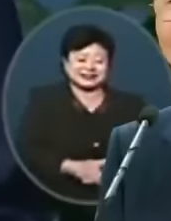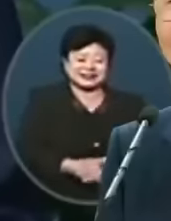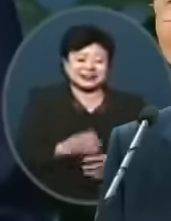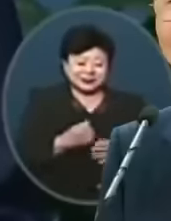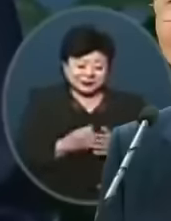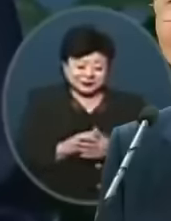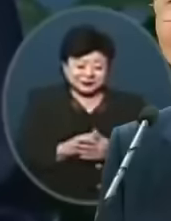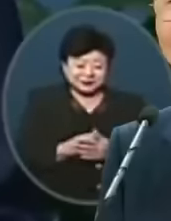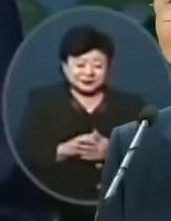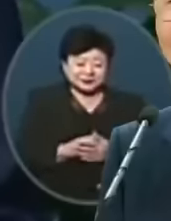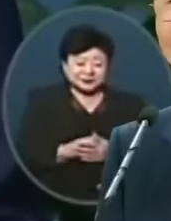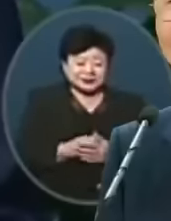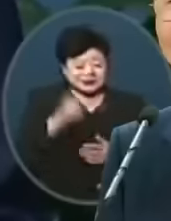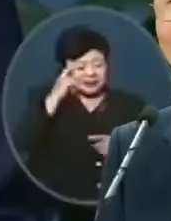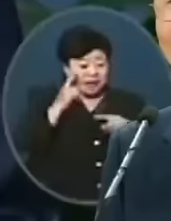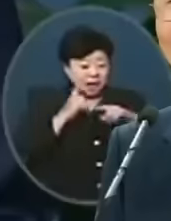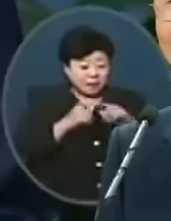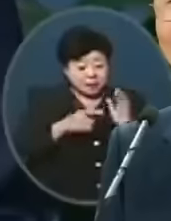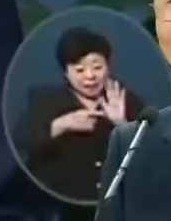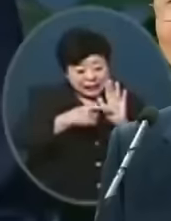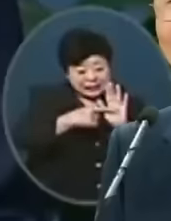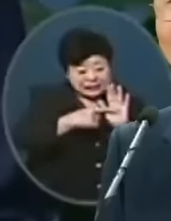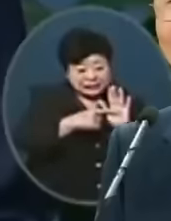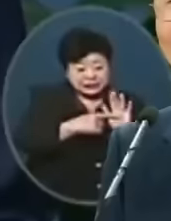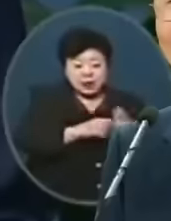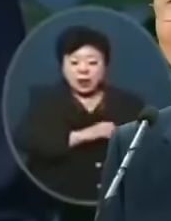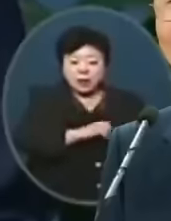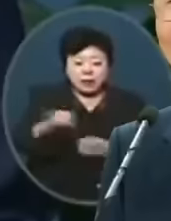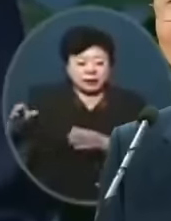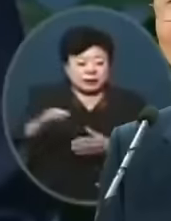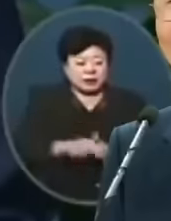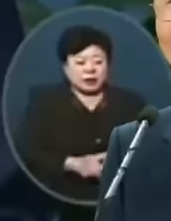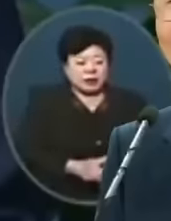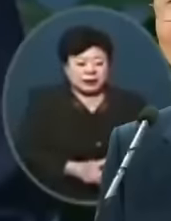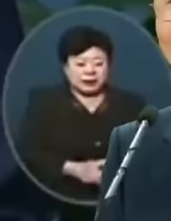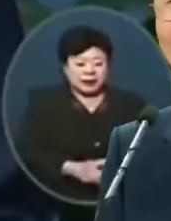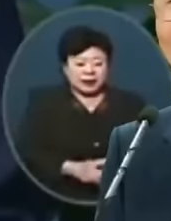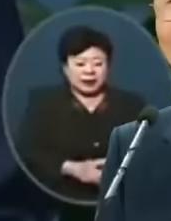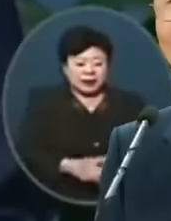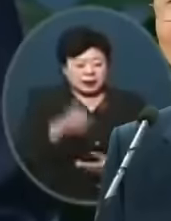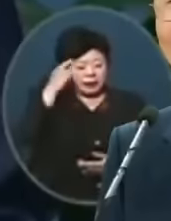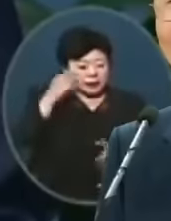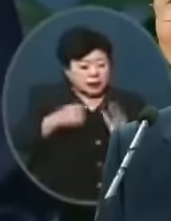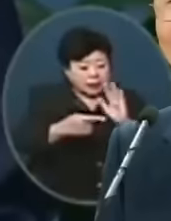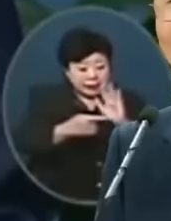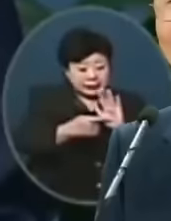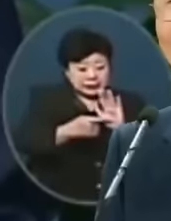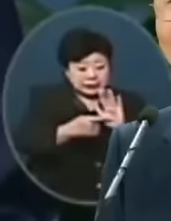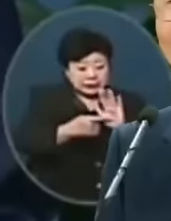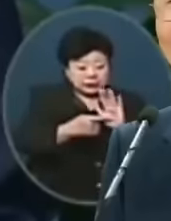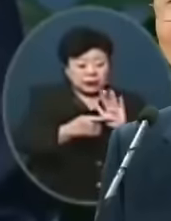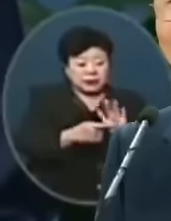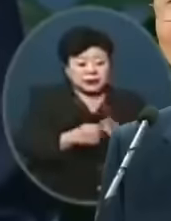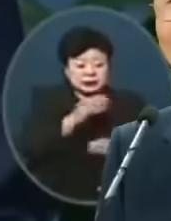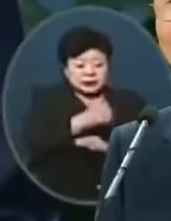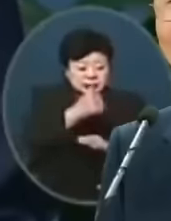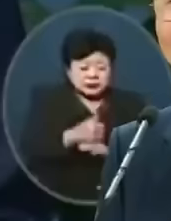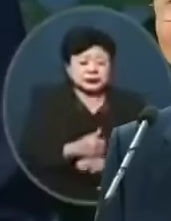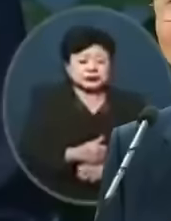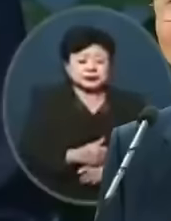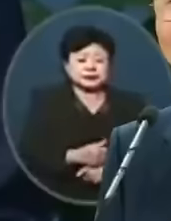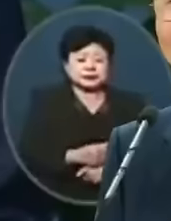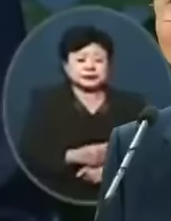그리고 부정적인 생각을 이식적으로 쫓아내고 부정적인 생각에 그리스도의 사랑을